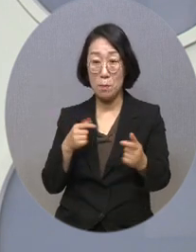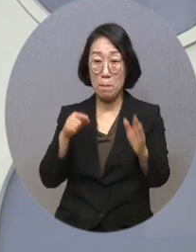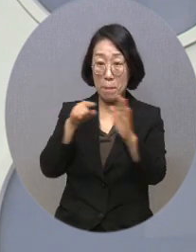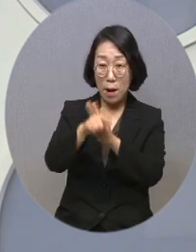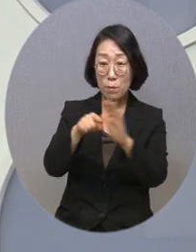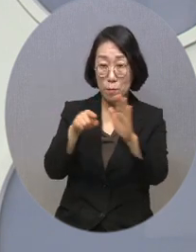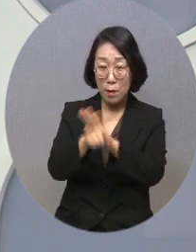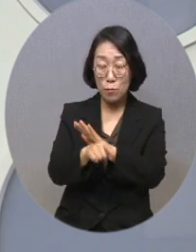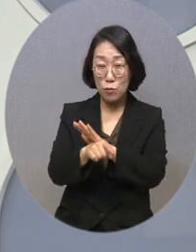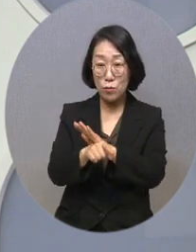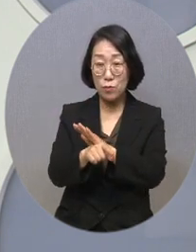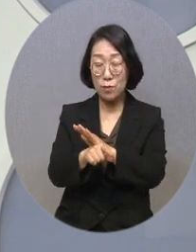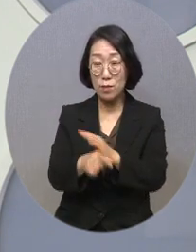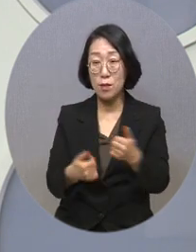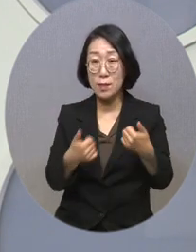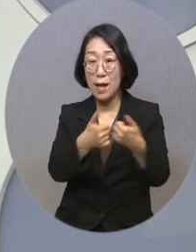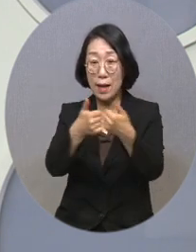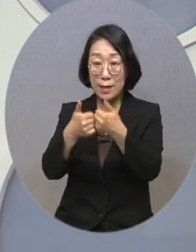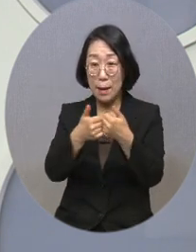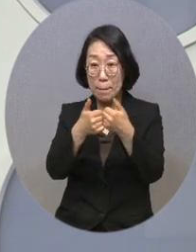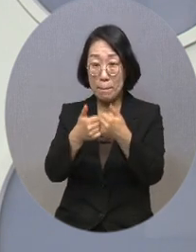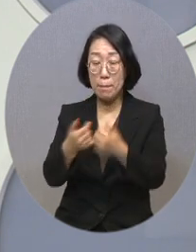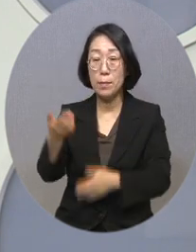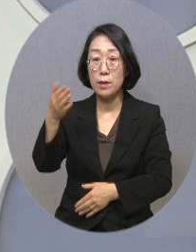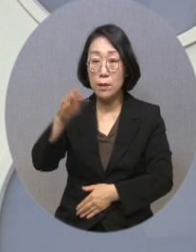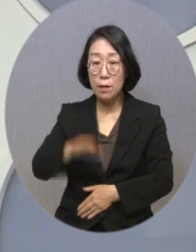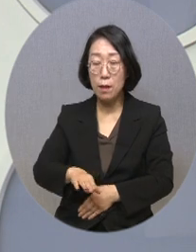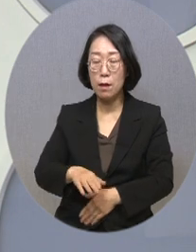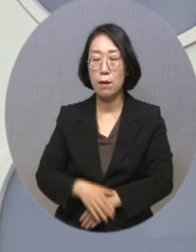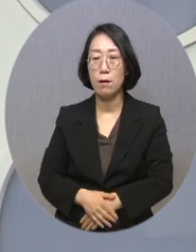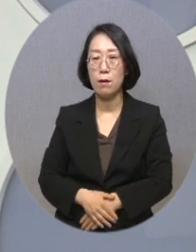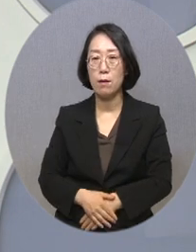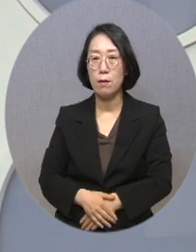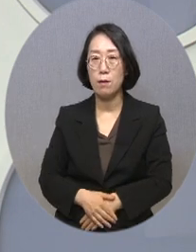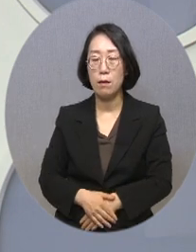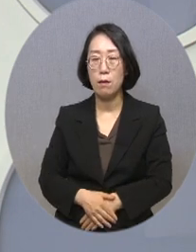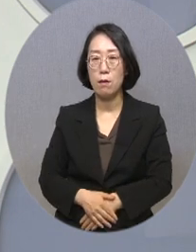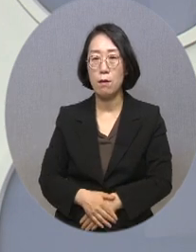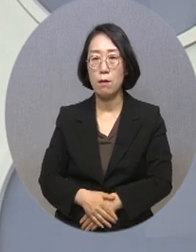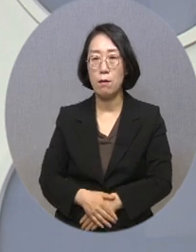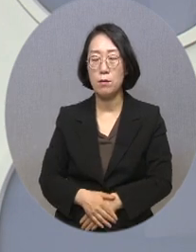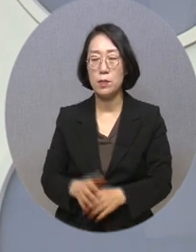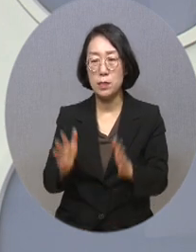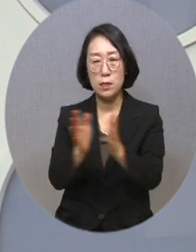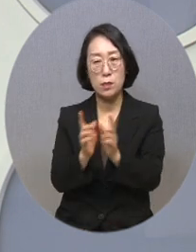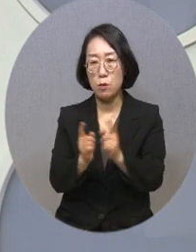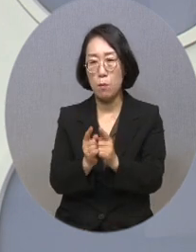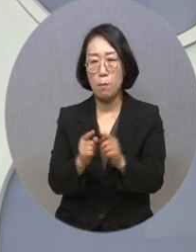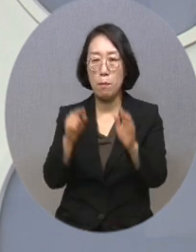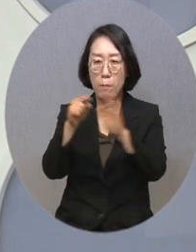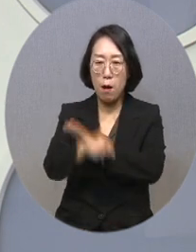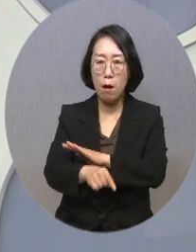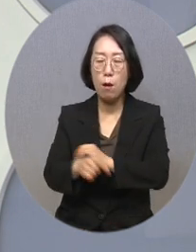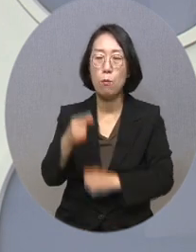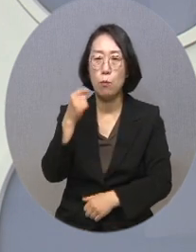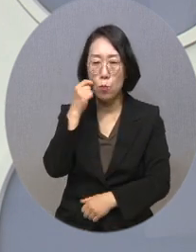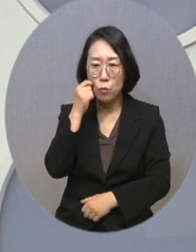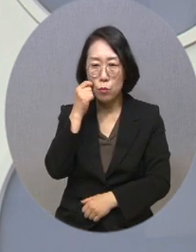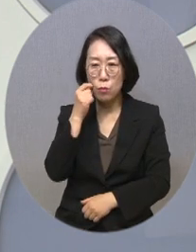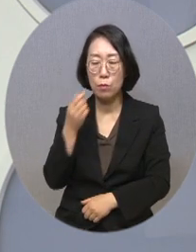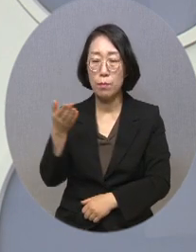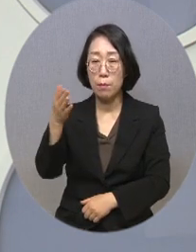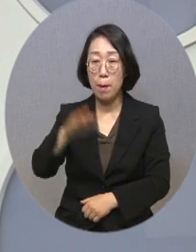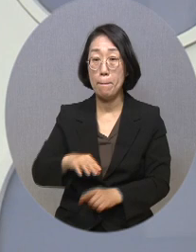이렇게 그 상담하고 함께 했었던 이런 부분들을 대면을 하지는 못하지만은